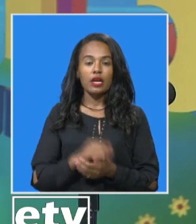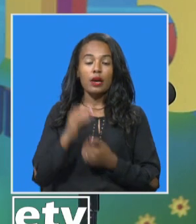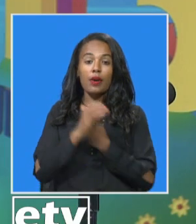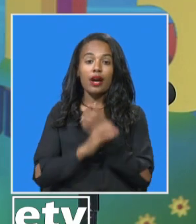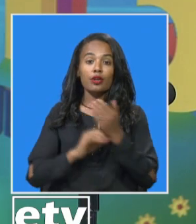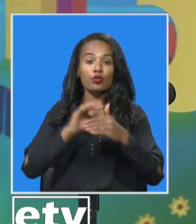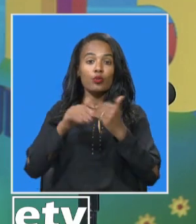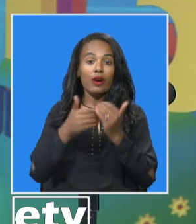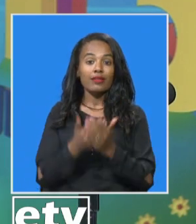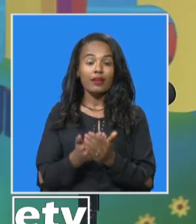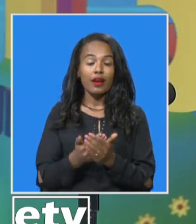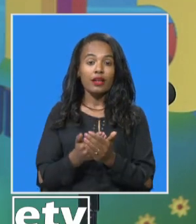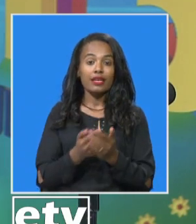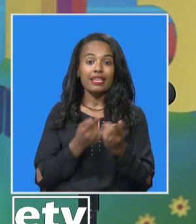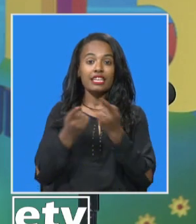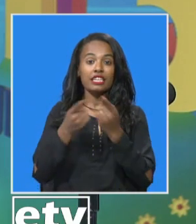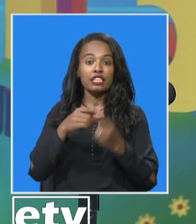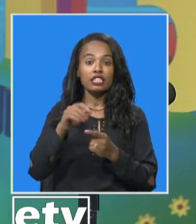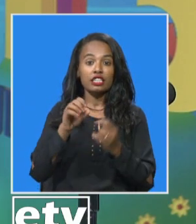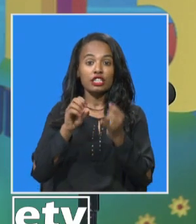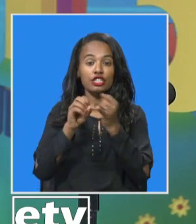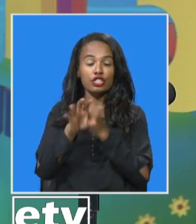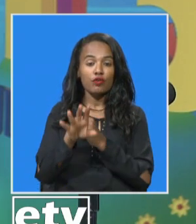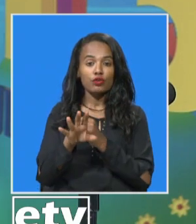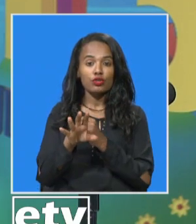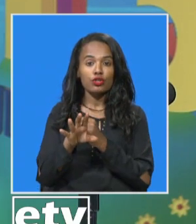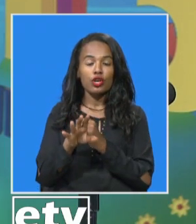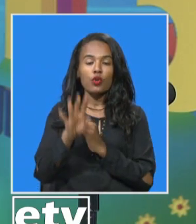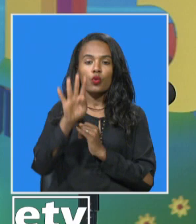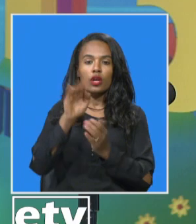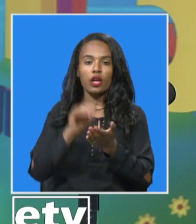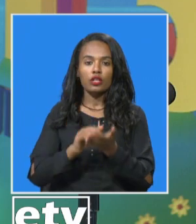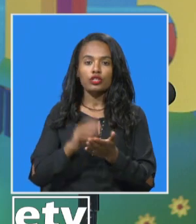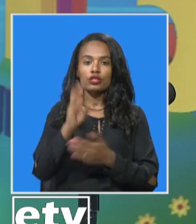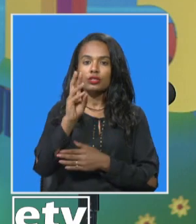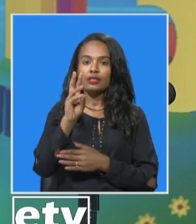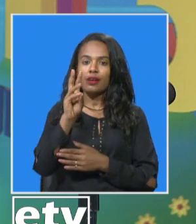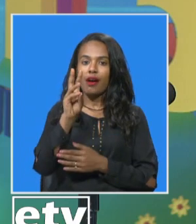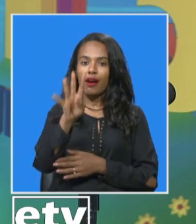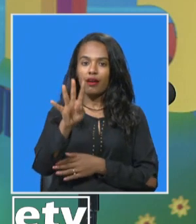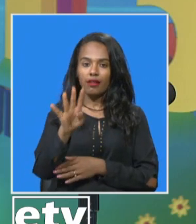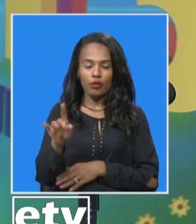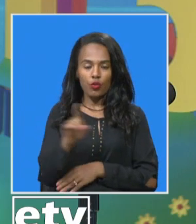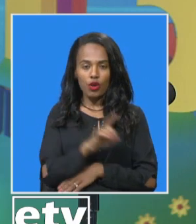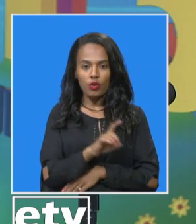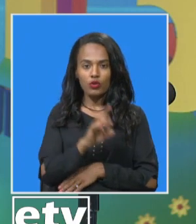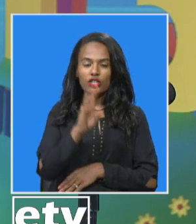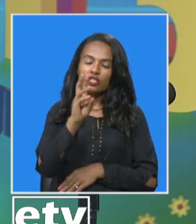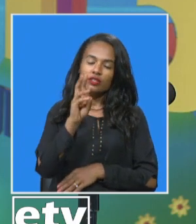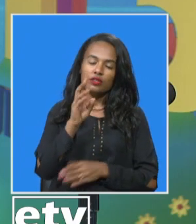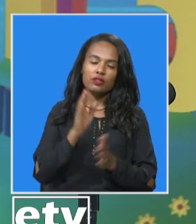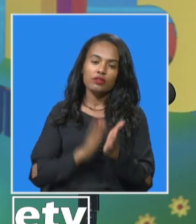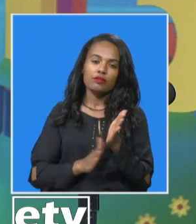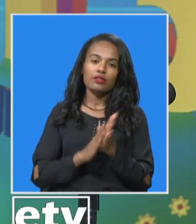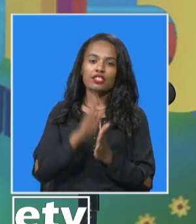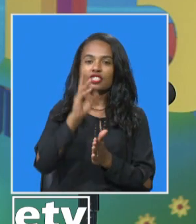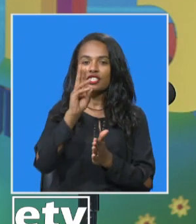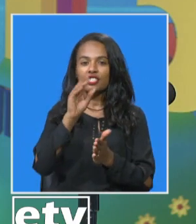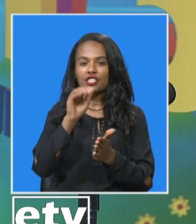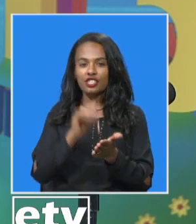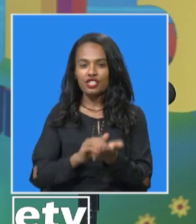በሀገሪቱ በአጠቃላይ የንግድ ቅርንጫፎች ወደ 4064 ይሆናሉ ነው 6064 አካባቢ